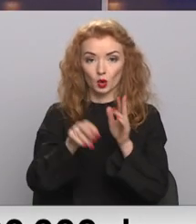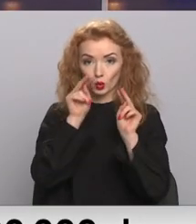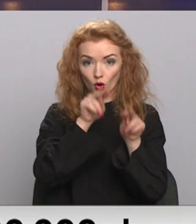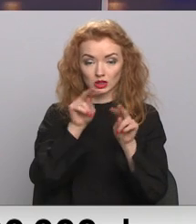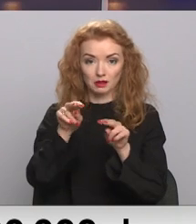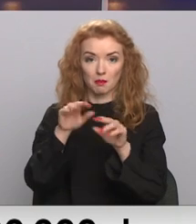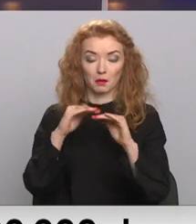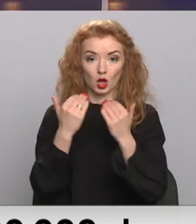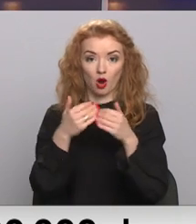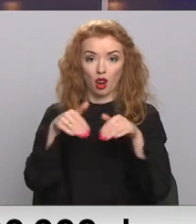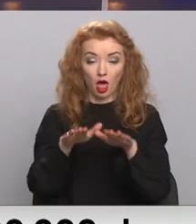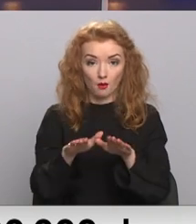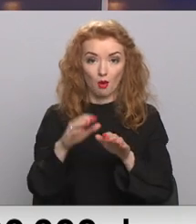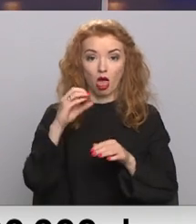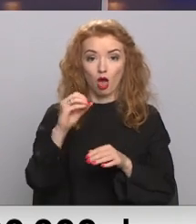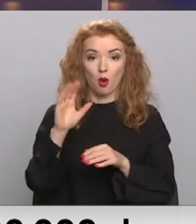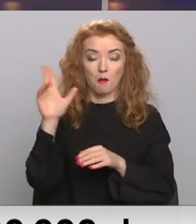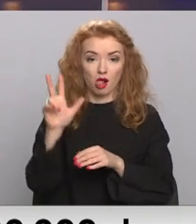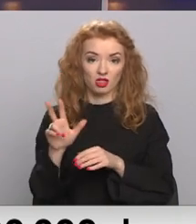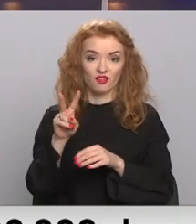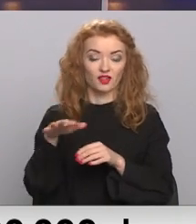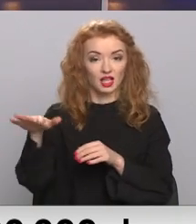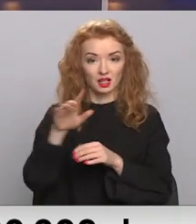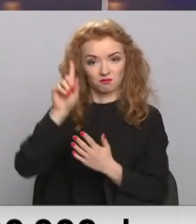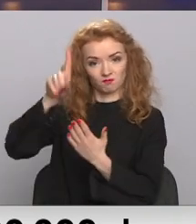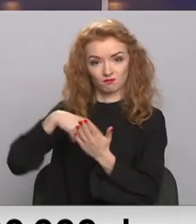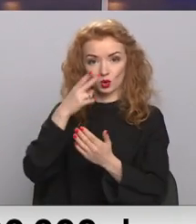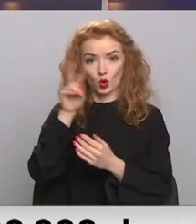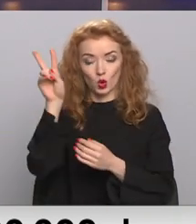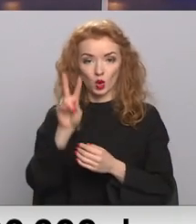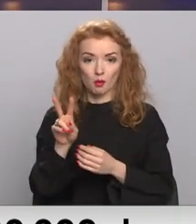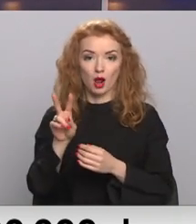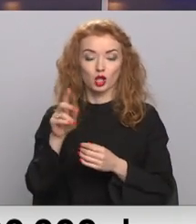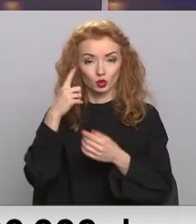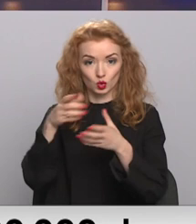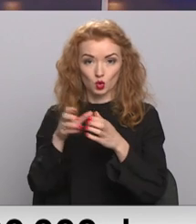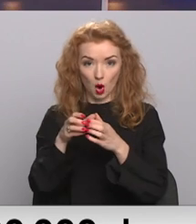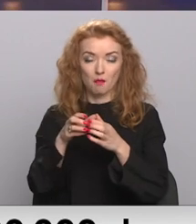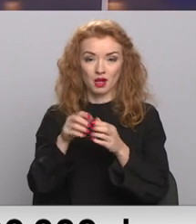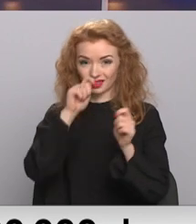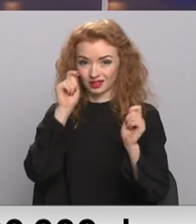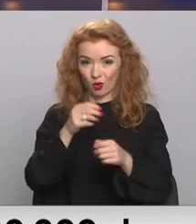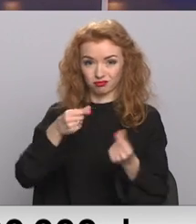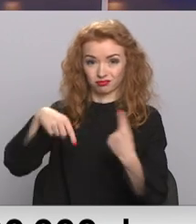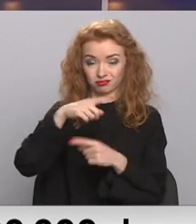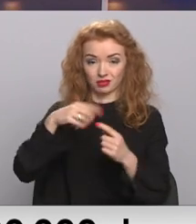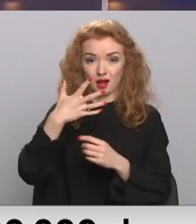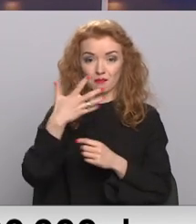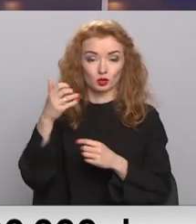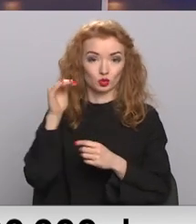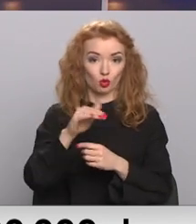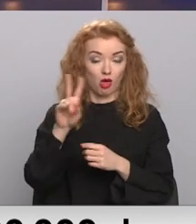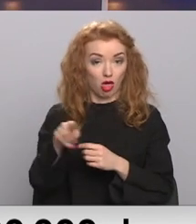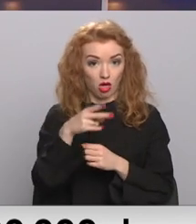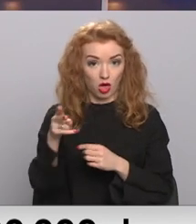lēmums, uzņēmums Eko Baltija Vide plāno atprasīt no Jūrmalas domes negūto peļņu aptuveni 500 000 eiro. Pašvaldība